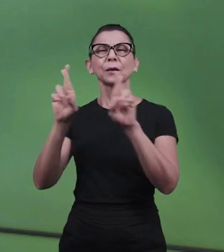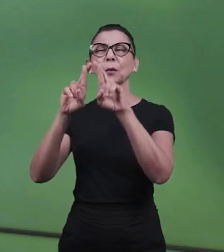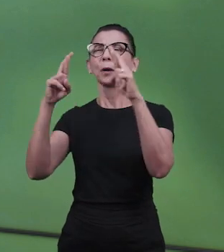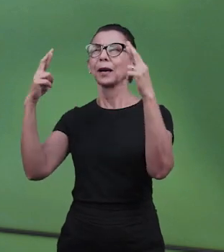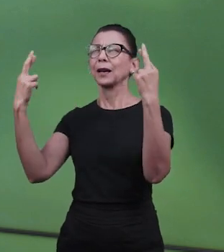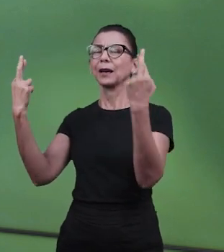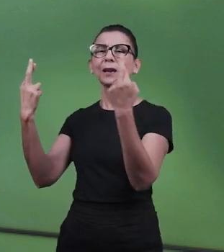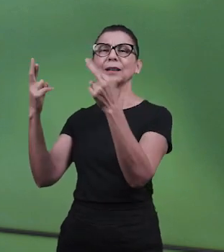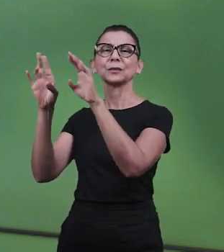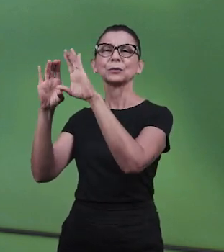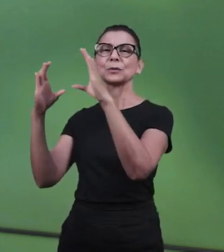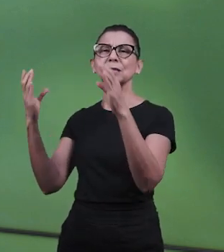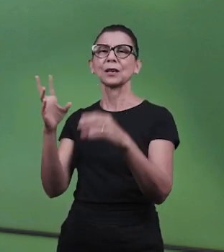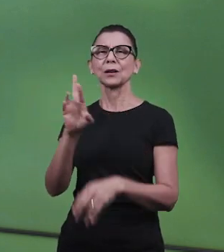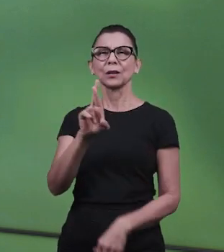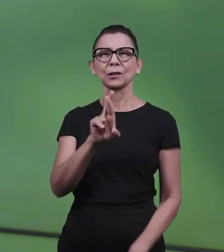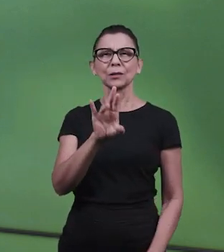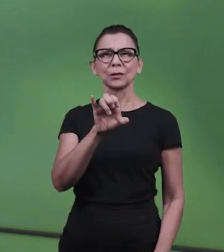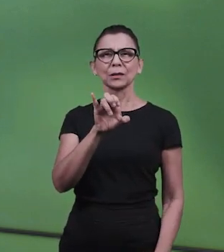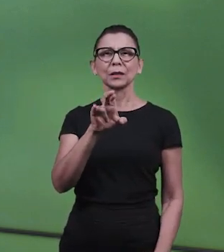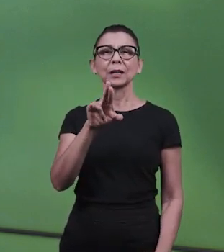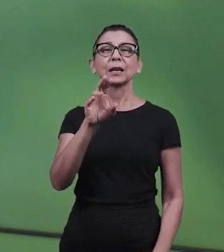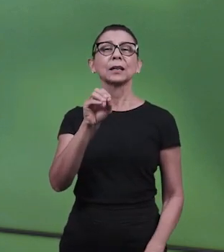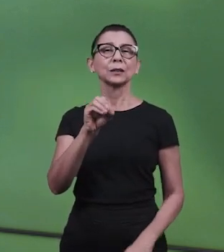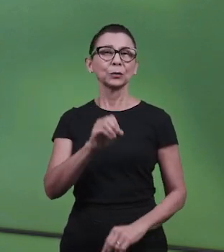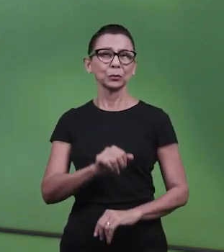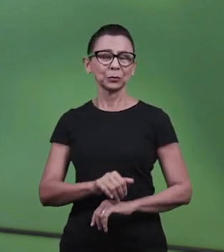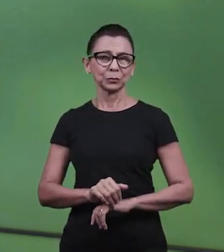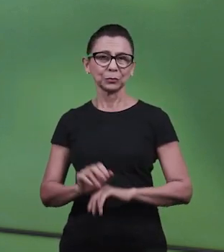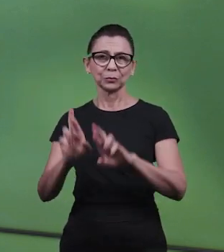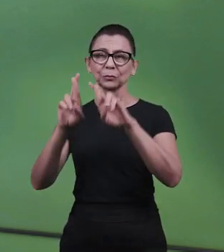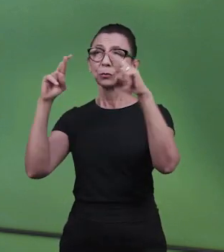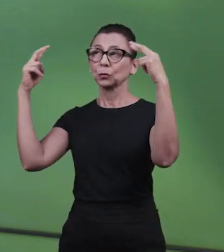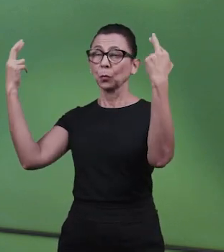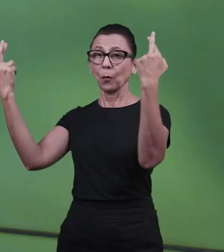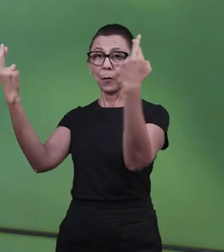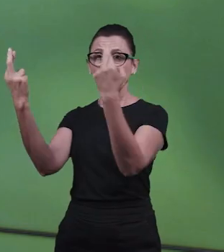И это отличается от Царства Земного.